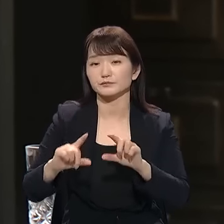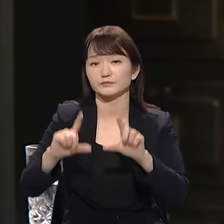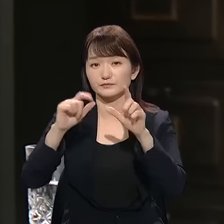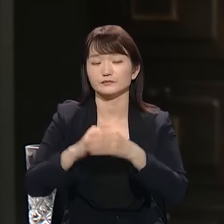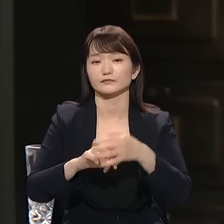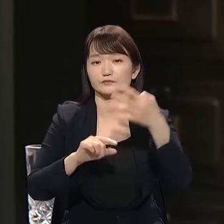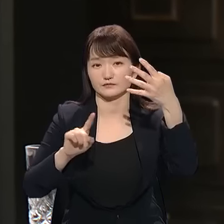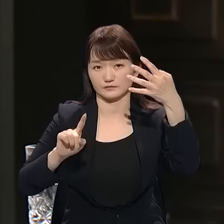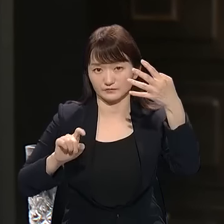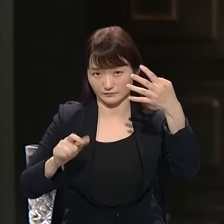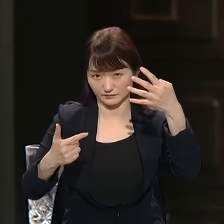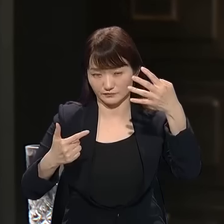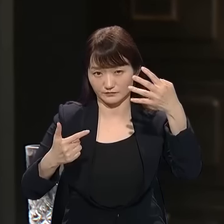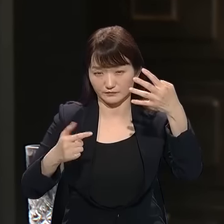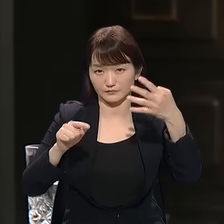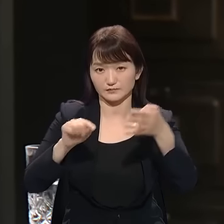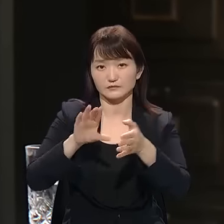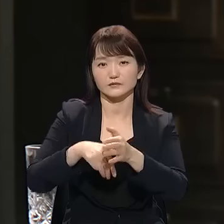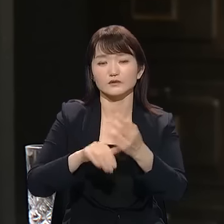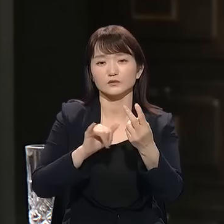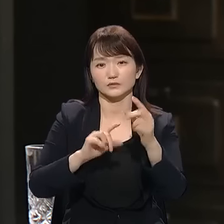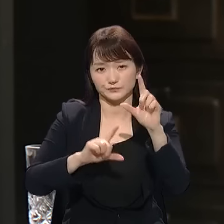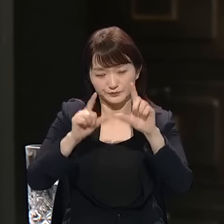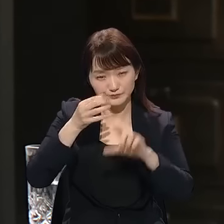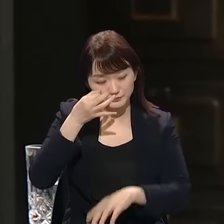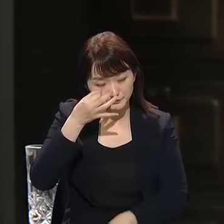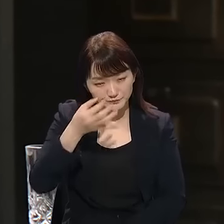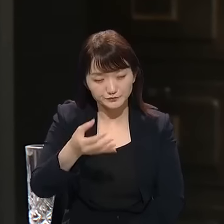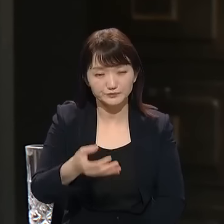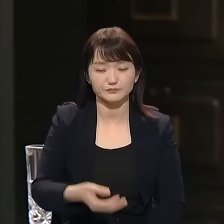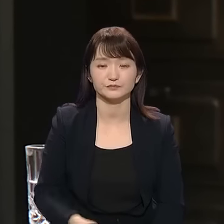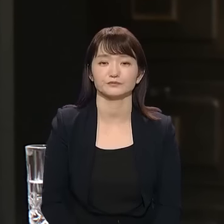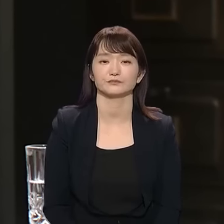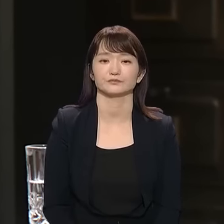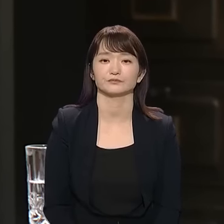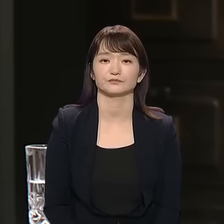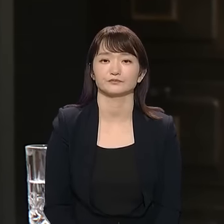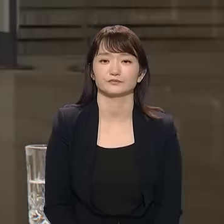지난달 16일 그때 두 사람의 모습 잠깐 보고